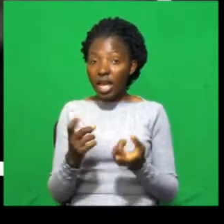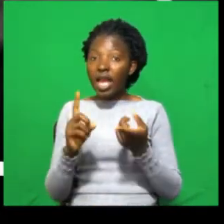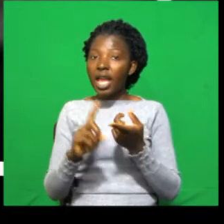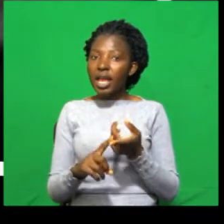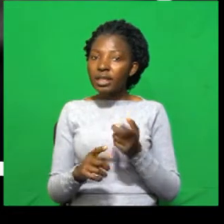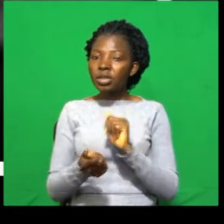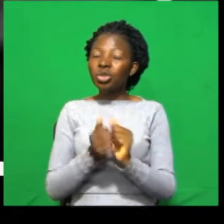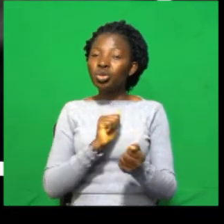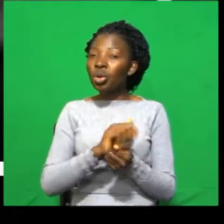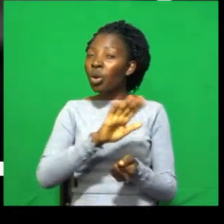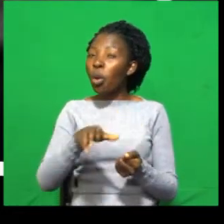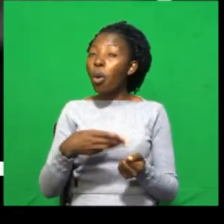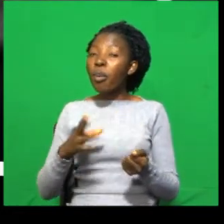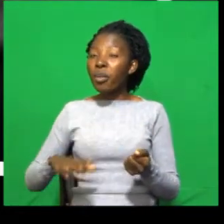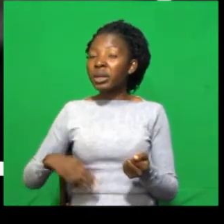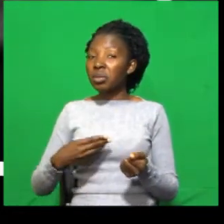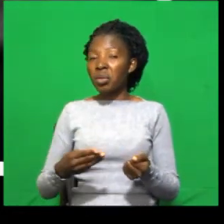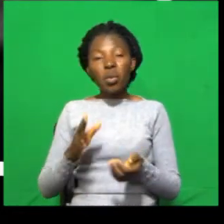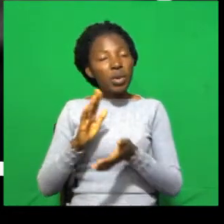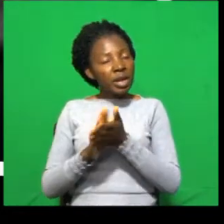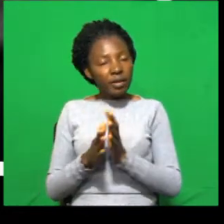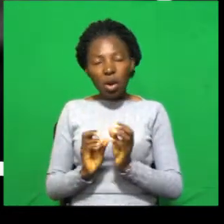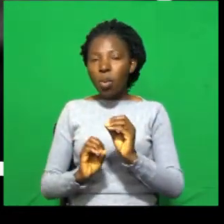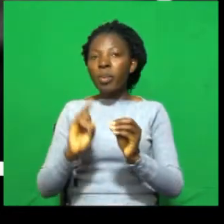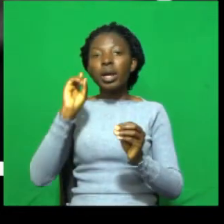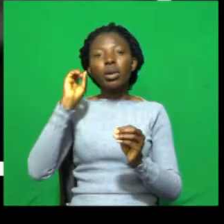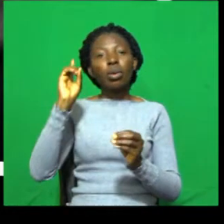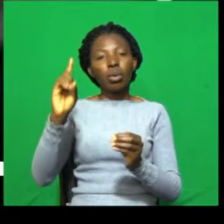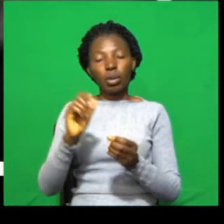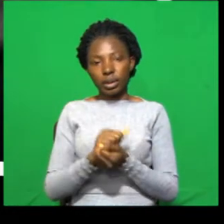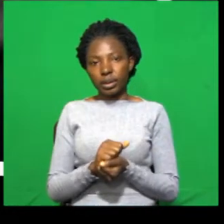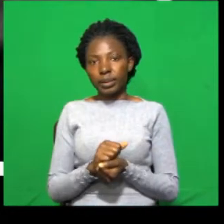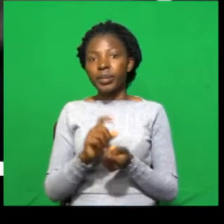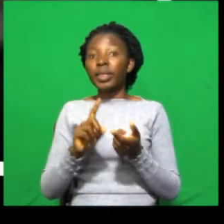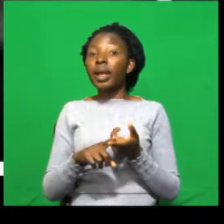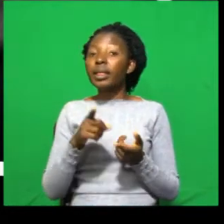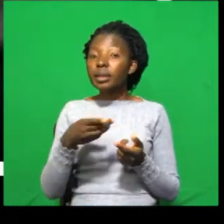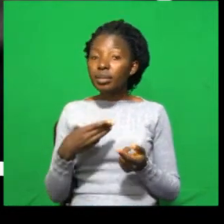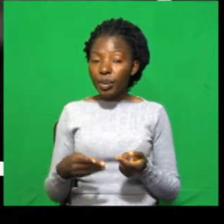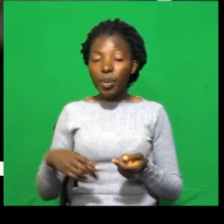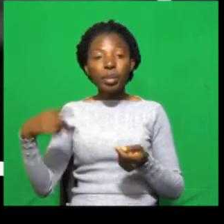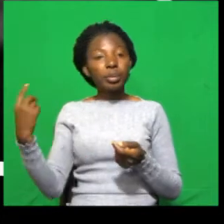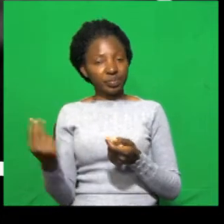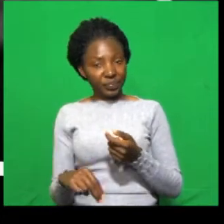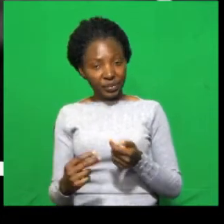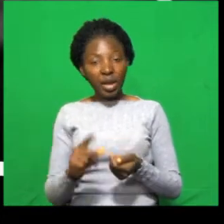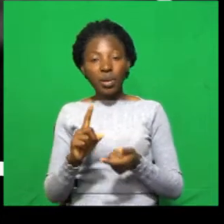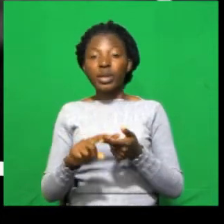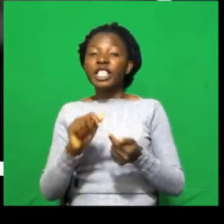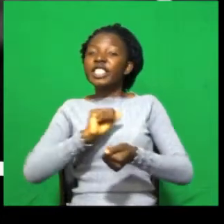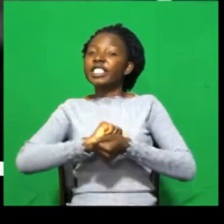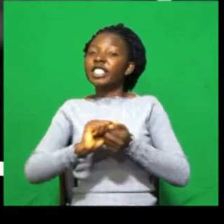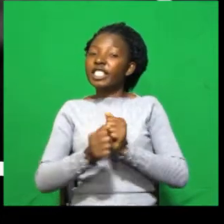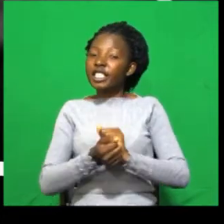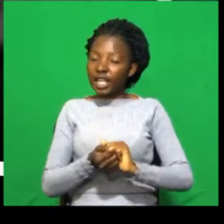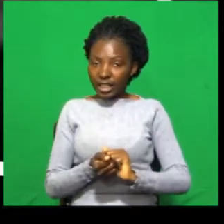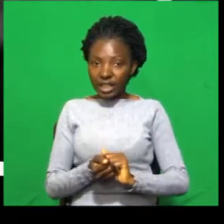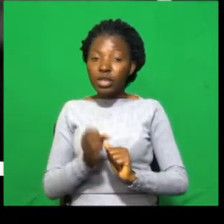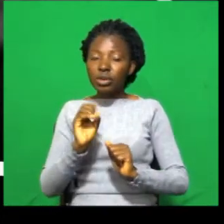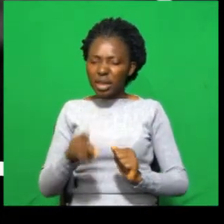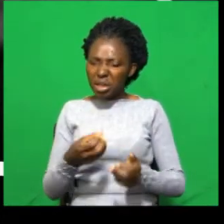avo vasingadi Mwari navasingateereri evhangeri yaShe wedu Jesu. Ivo vacharobwa nokuparadzwa kusingaperi kuti